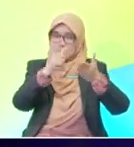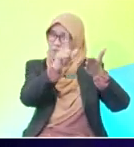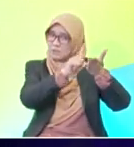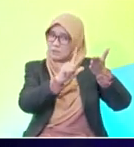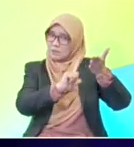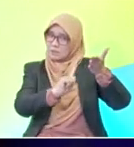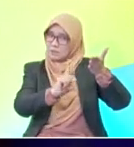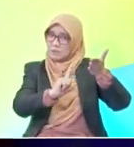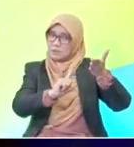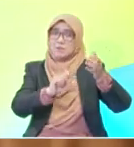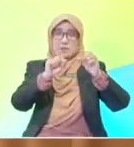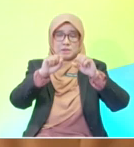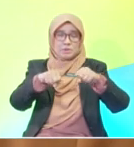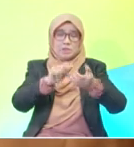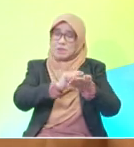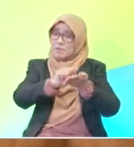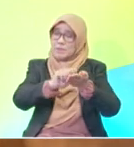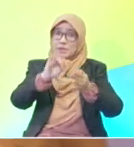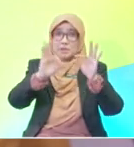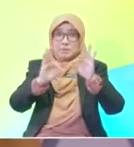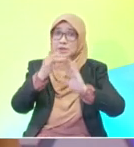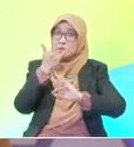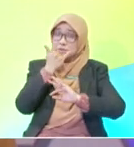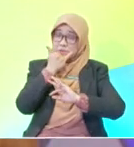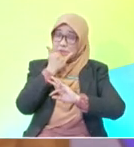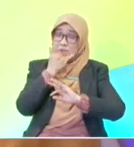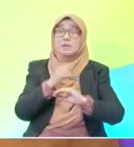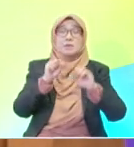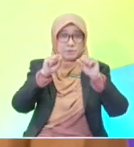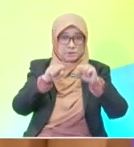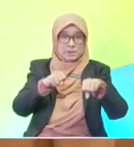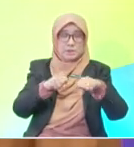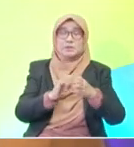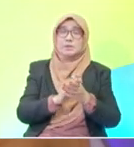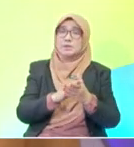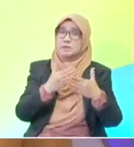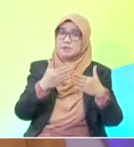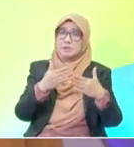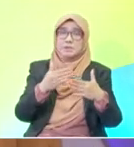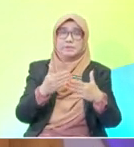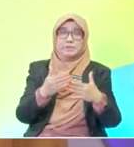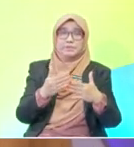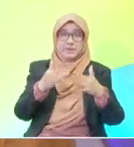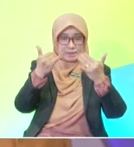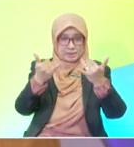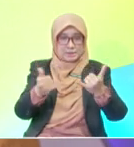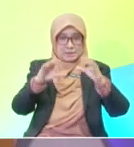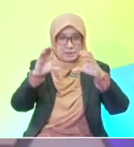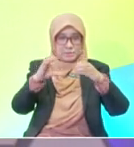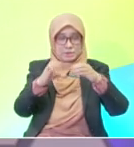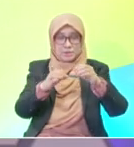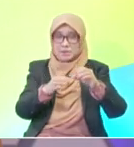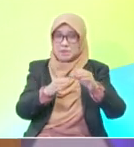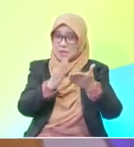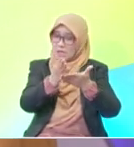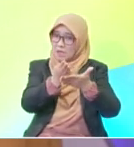kita lukis terus jadi, kan? Okey, jadi bila dah dapat bentuk mata barang ni, kita nak buat bahagian hulu. Hulu, jadi bahagian depan,